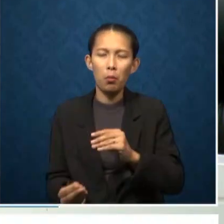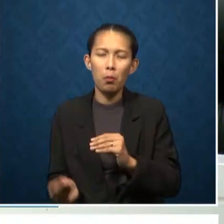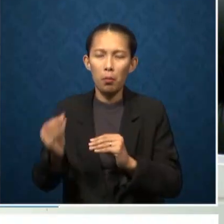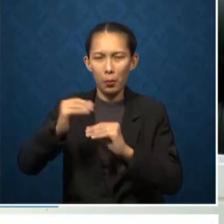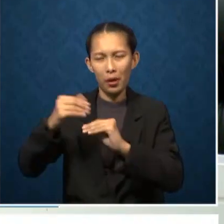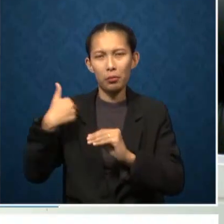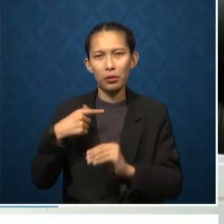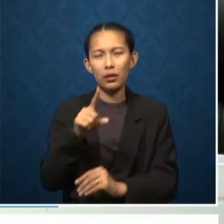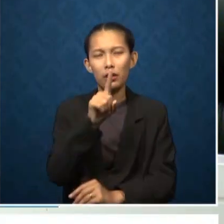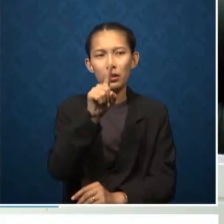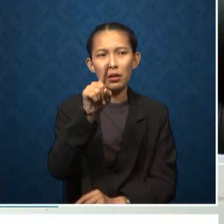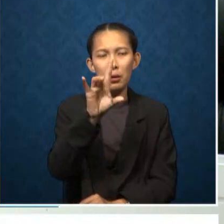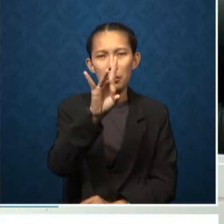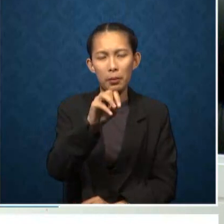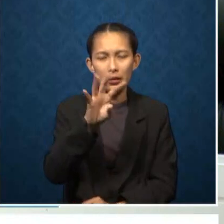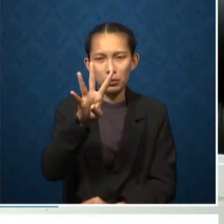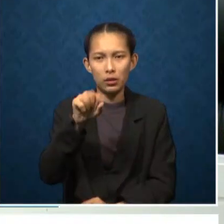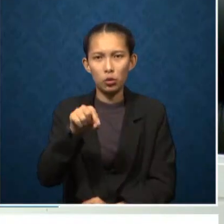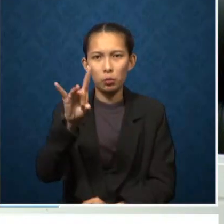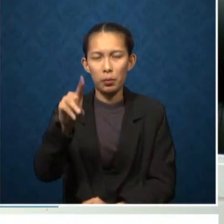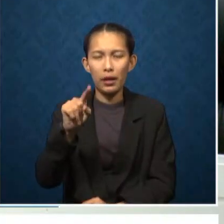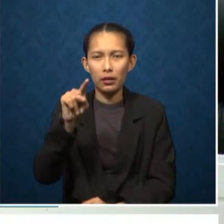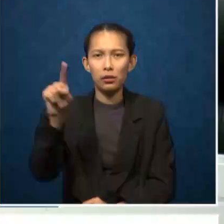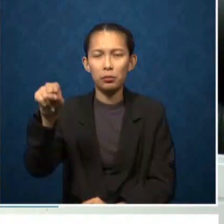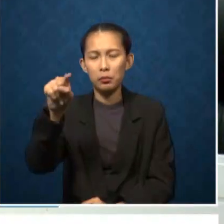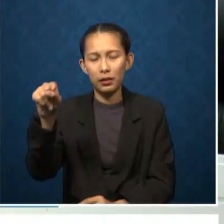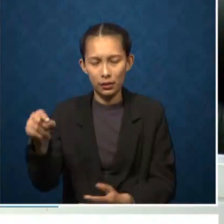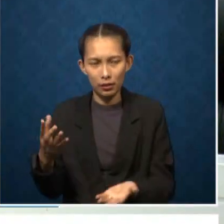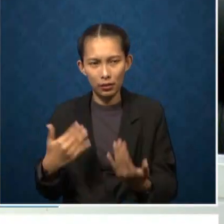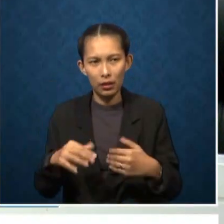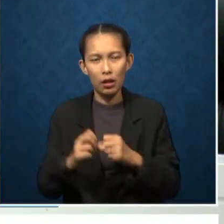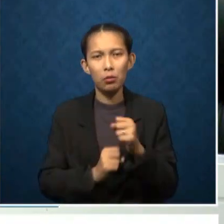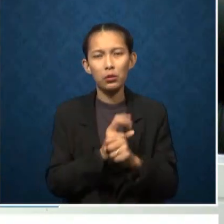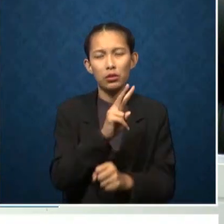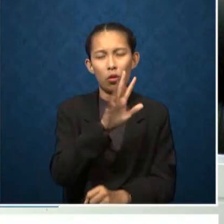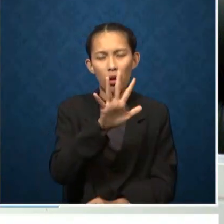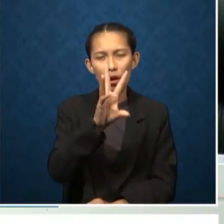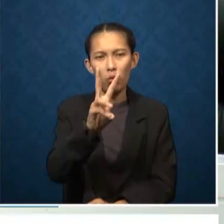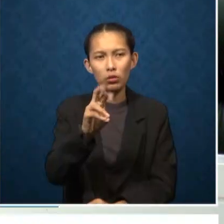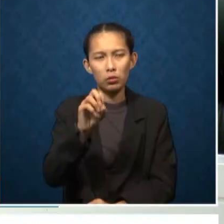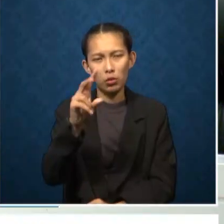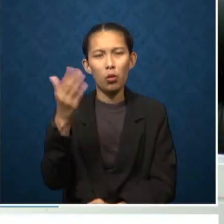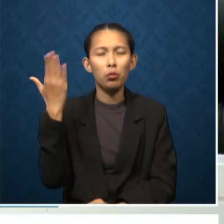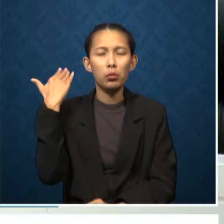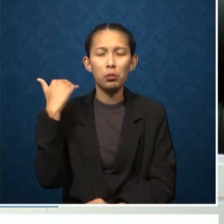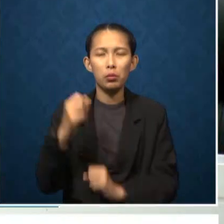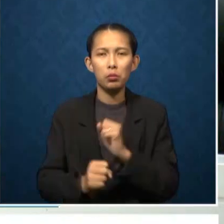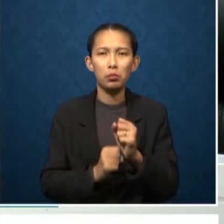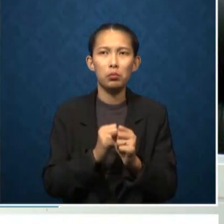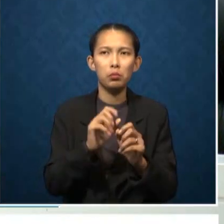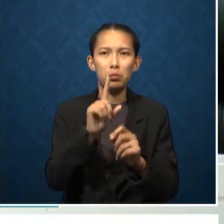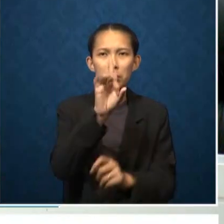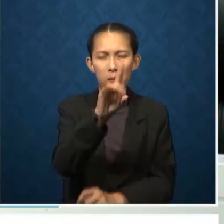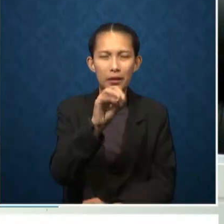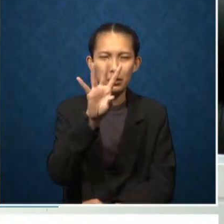อยละ 84.81 นะคะขณะที่ปีของปี62อยู่ที่ระดับร้อยละ84นะคะโดย